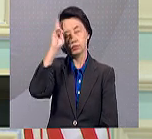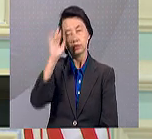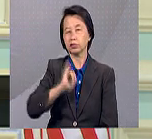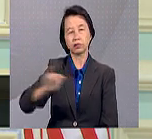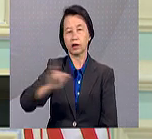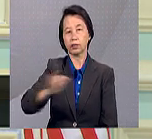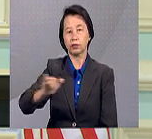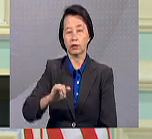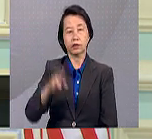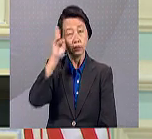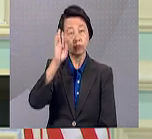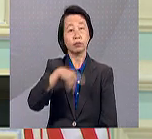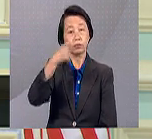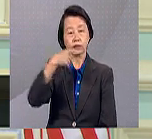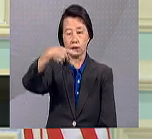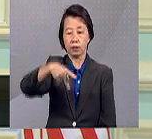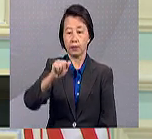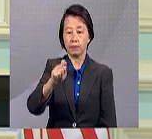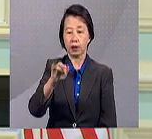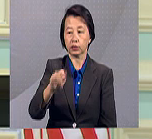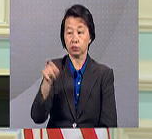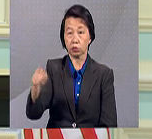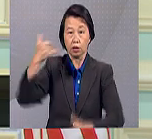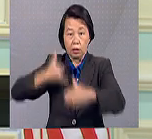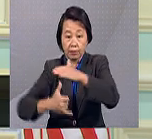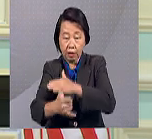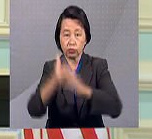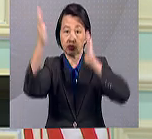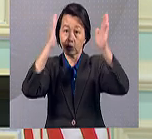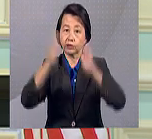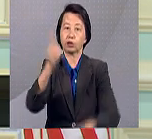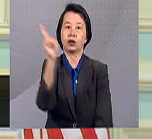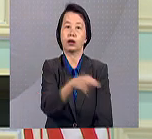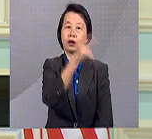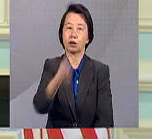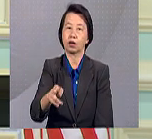iaitu parti seperti saya kata adalah mereka yang memasuki negara secara haram. Jadi tidak ada SOP